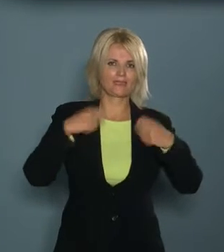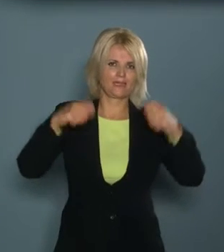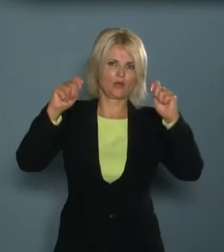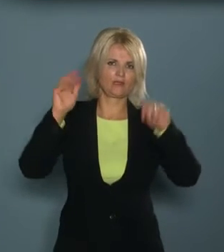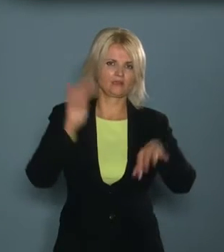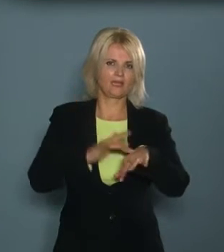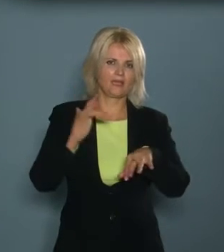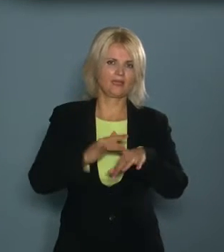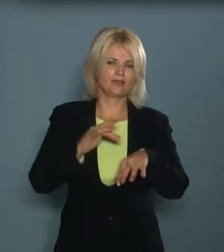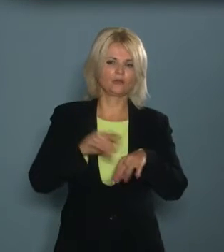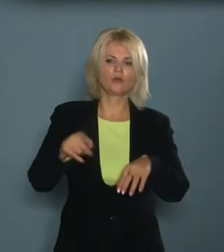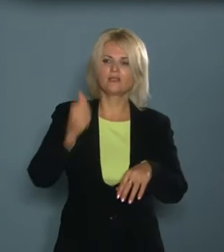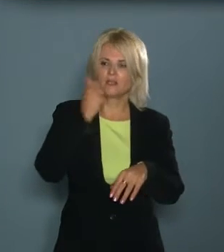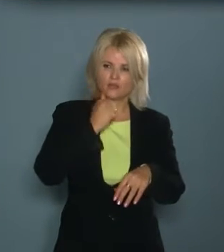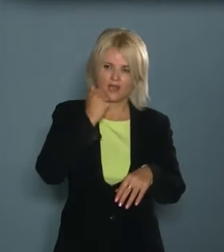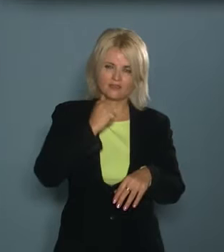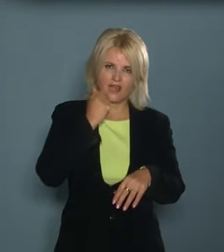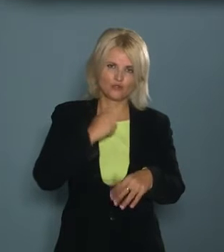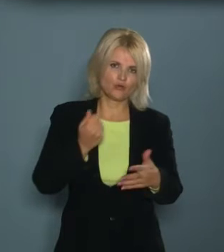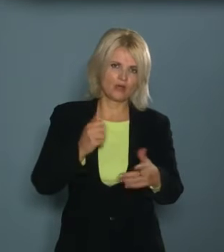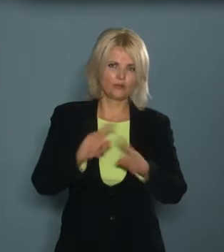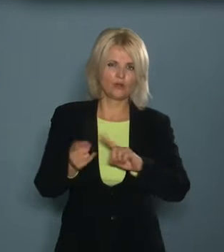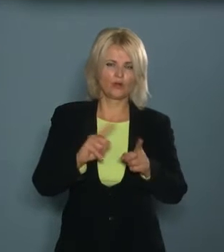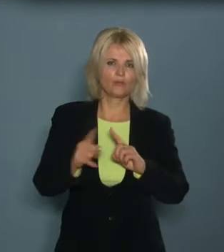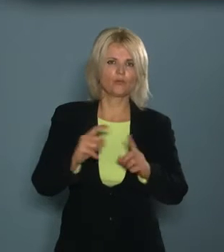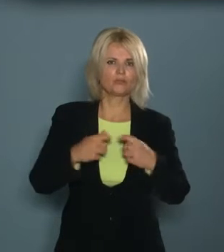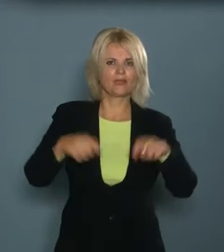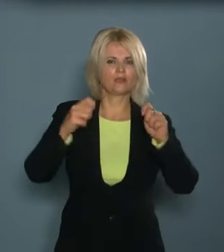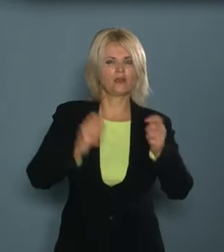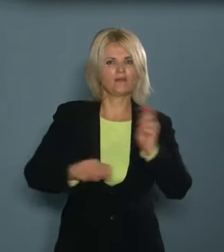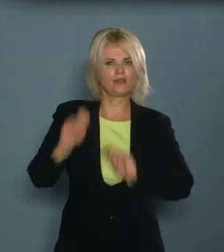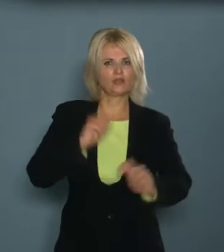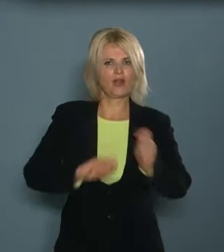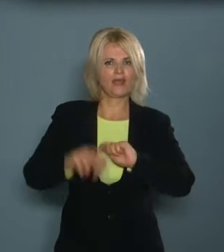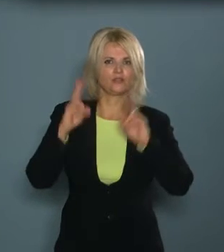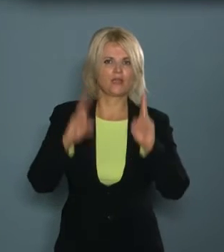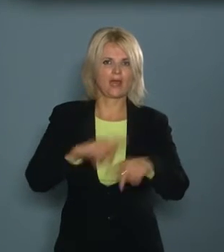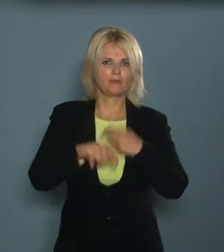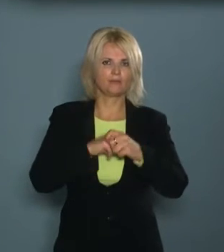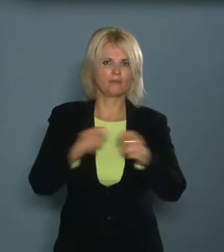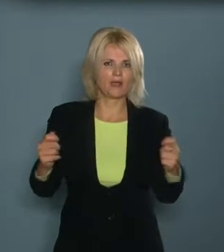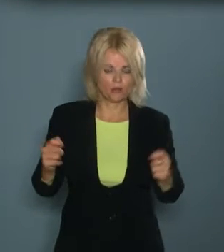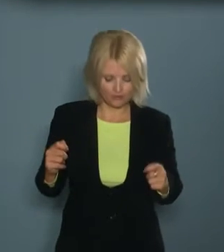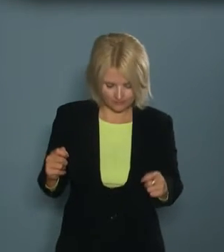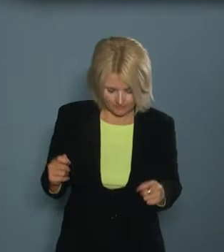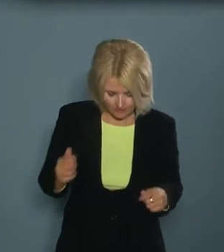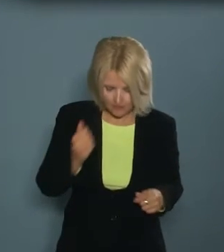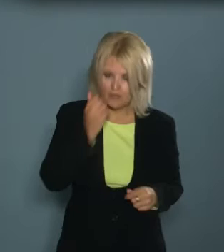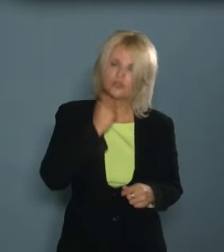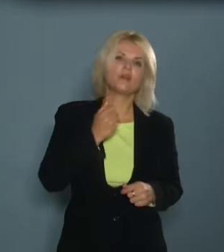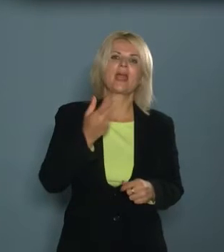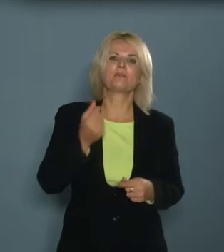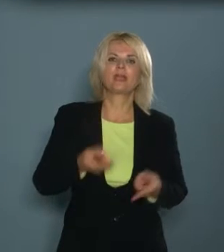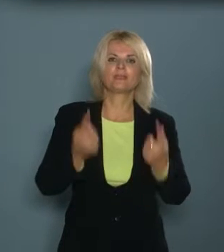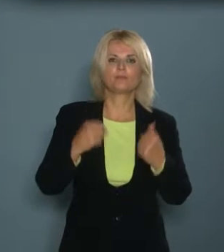érint. Ott kisajátításokat, különböző ingatlan vásárlásokat kell megoldanunk, amit saját forrásból kell